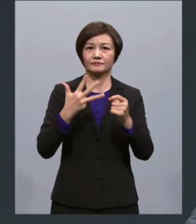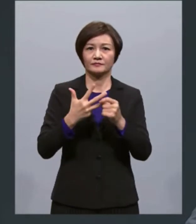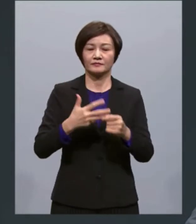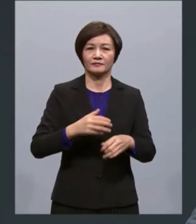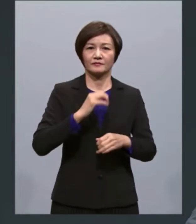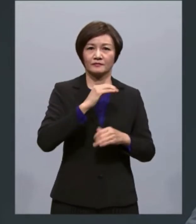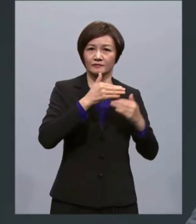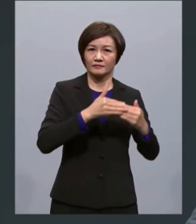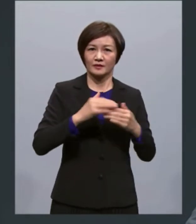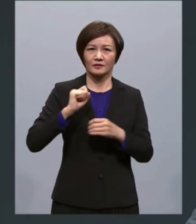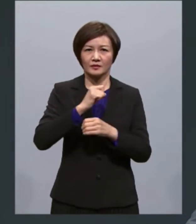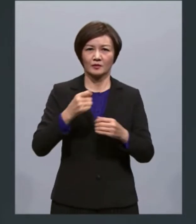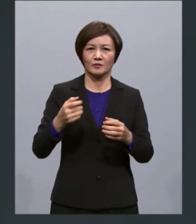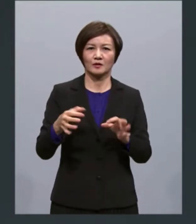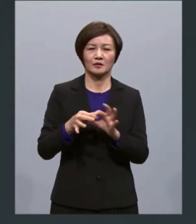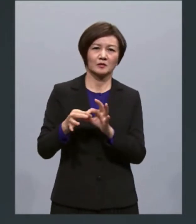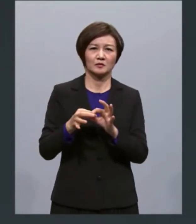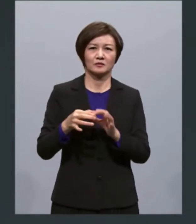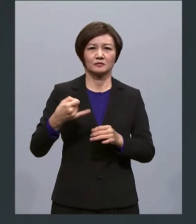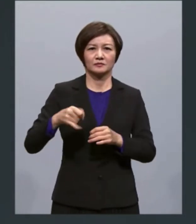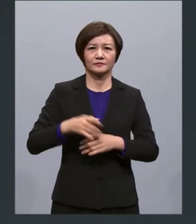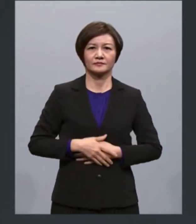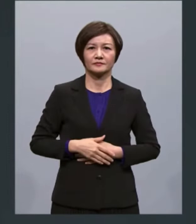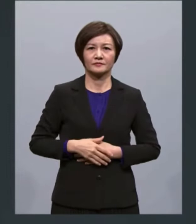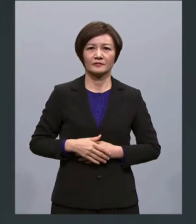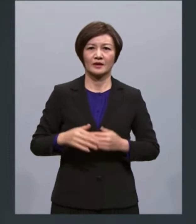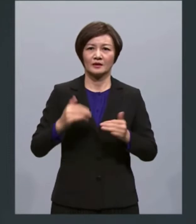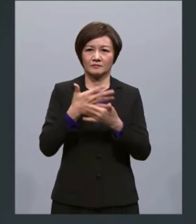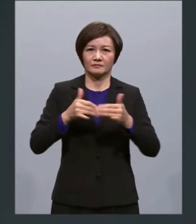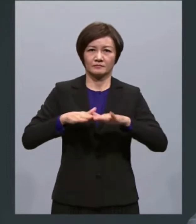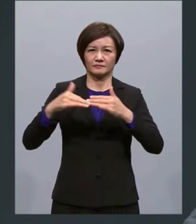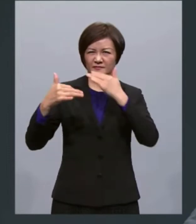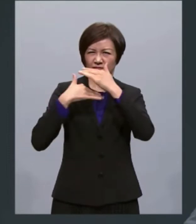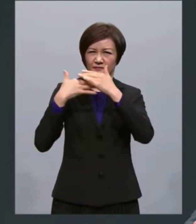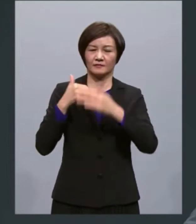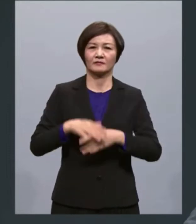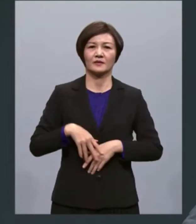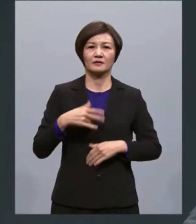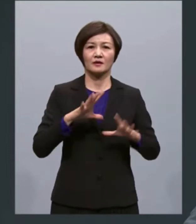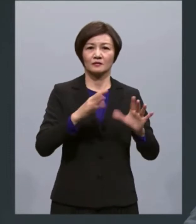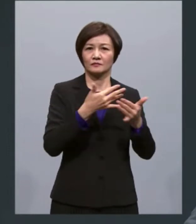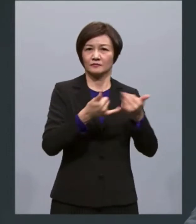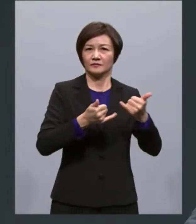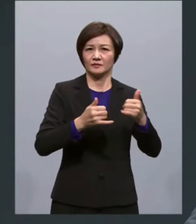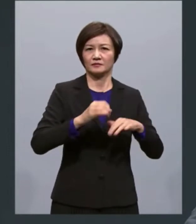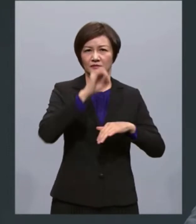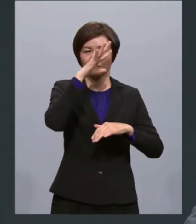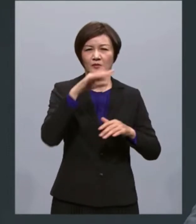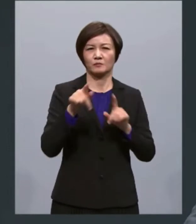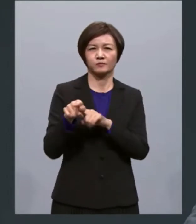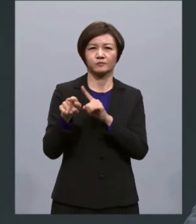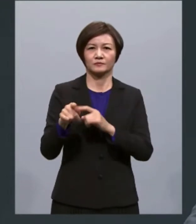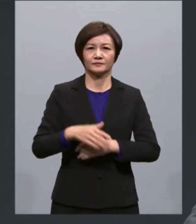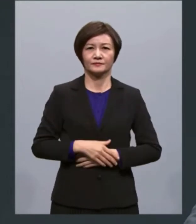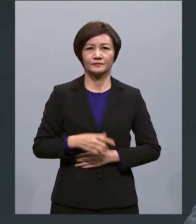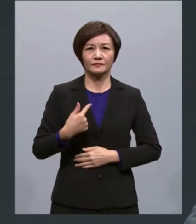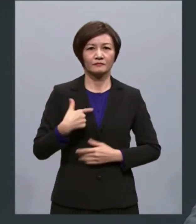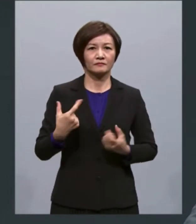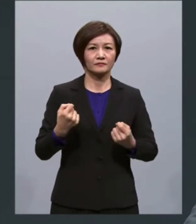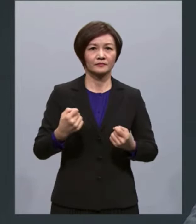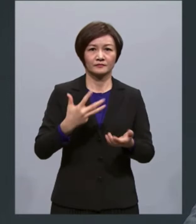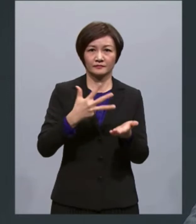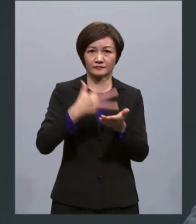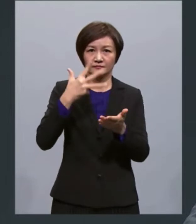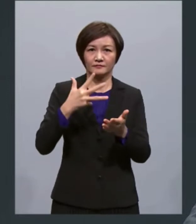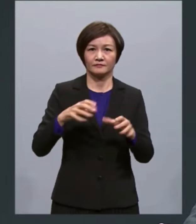关系降到了冰点，在民进党不断抹黑抹红，而且国民党也跟着起哄的情形下，我还是办了8次